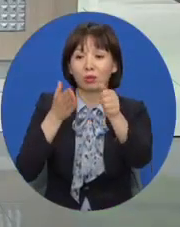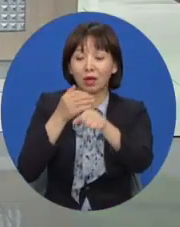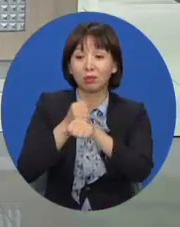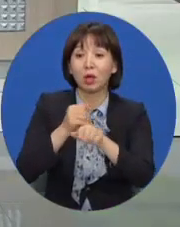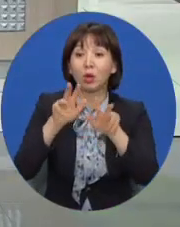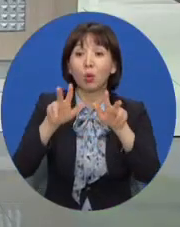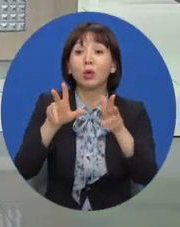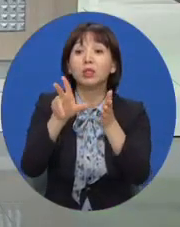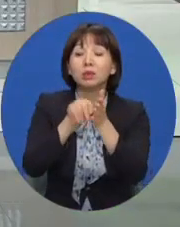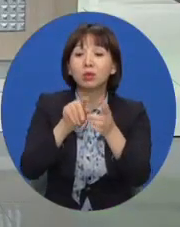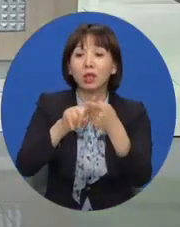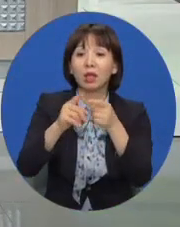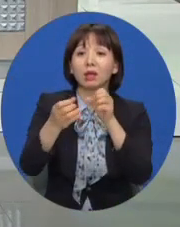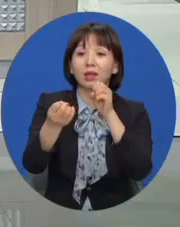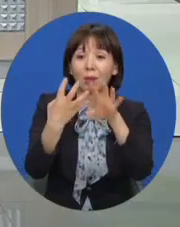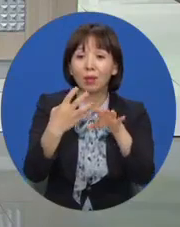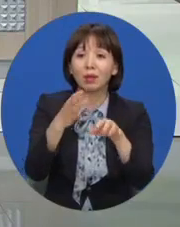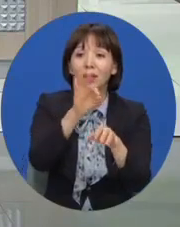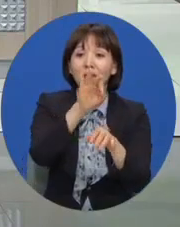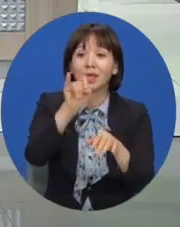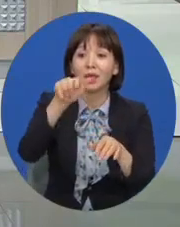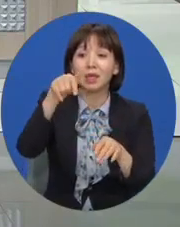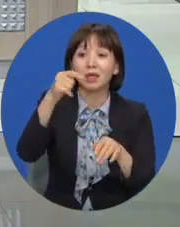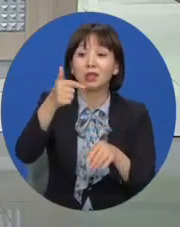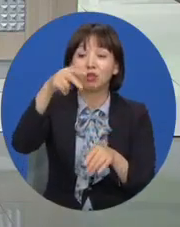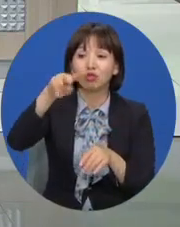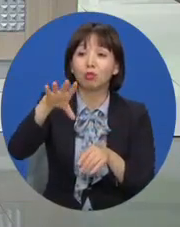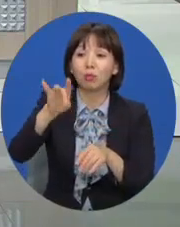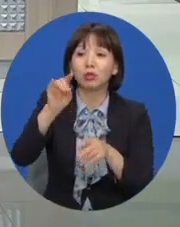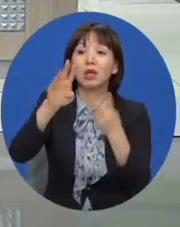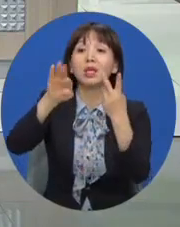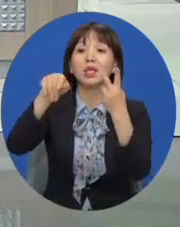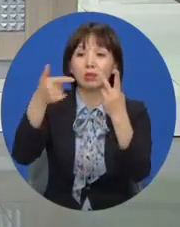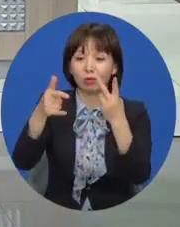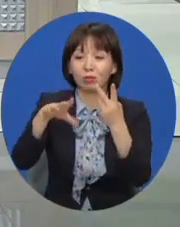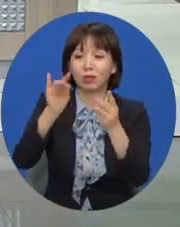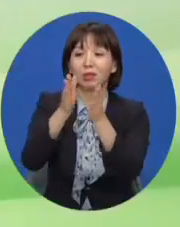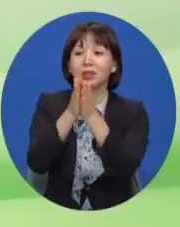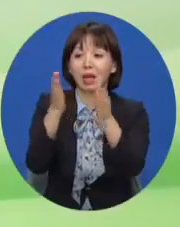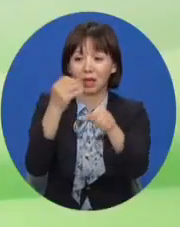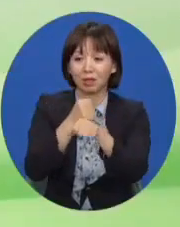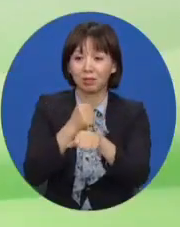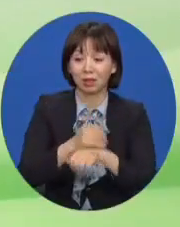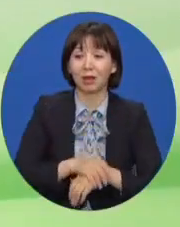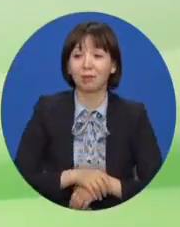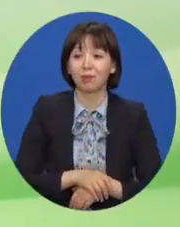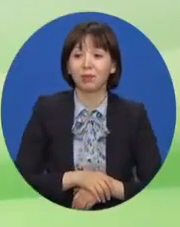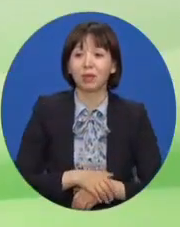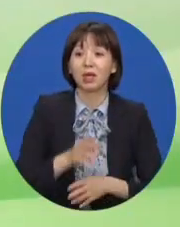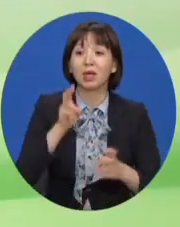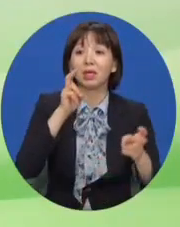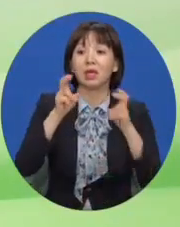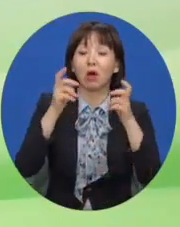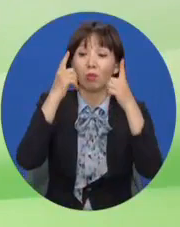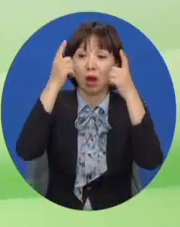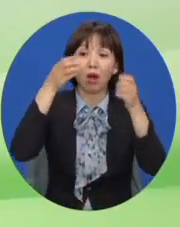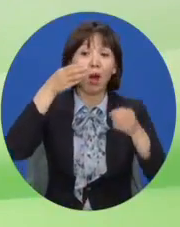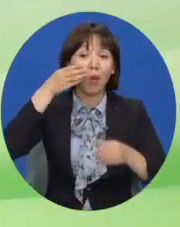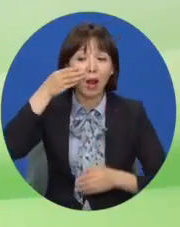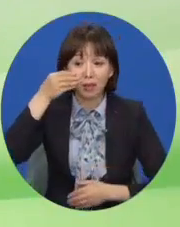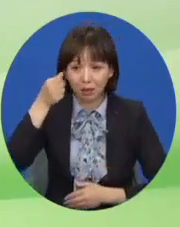대한 답변은 이근규 후보부터 역시 2분 동안 드리겠습니다. 예, 이 지역 관광 활성화가